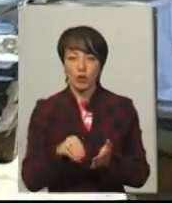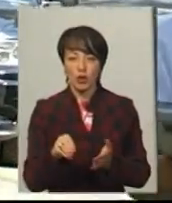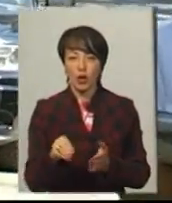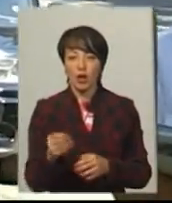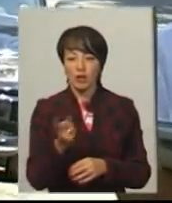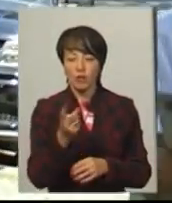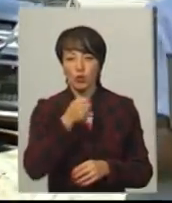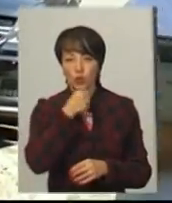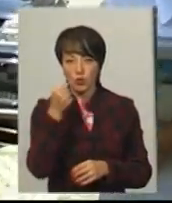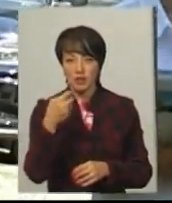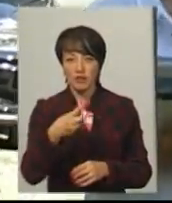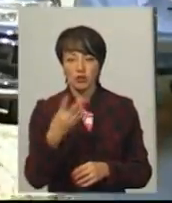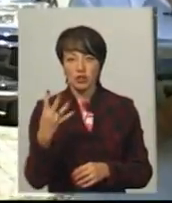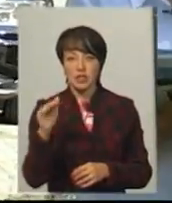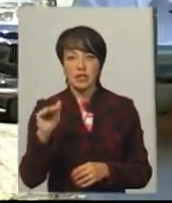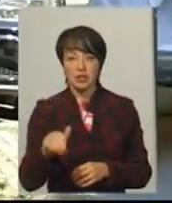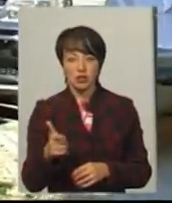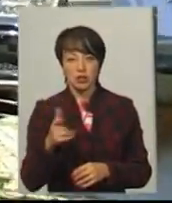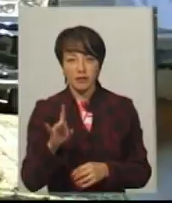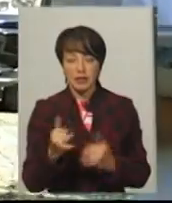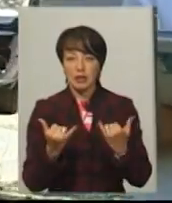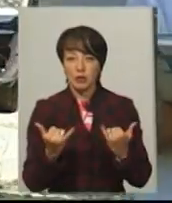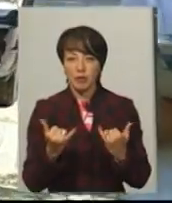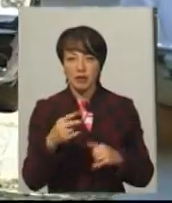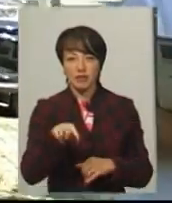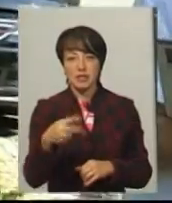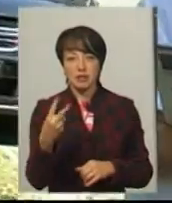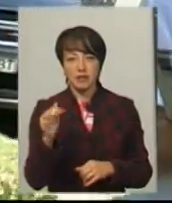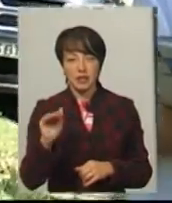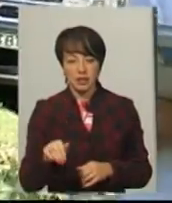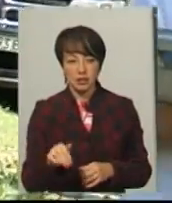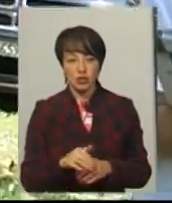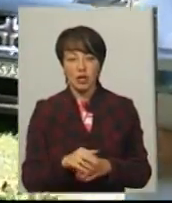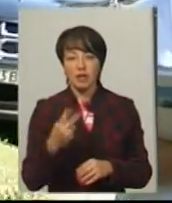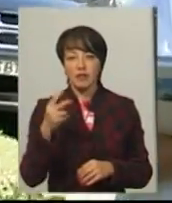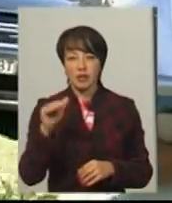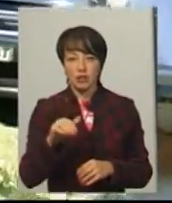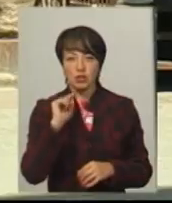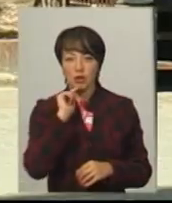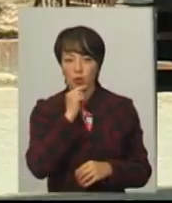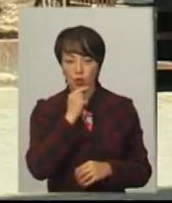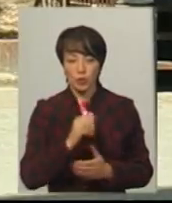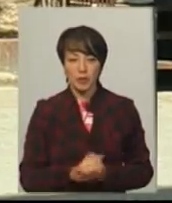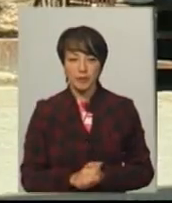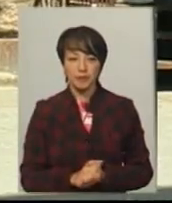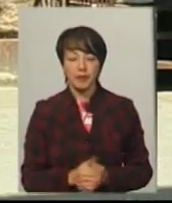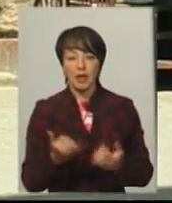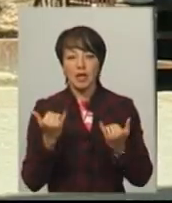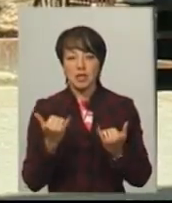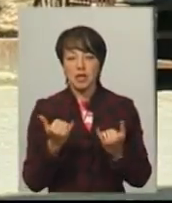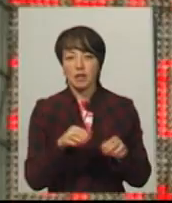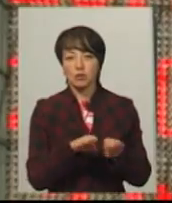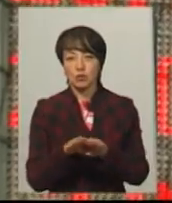для 2 дорослих за 24 тисячі. Тепер 22 тисячі. 2 тисячі – економія. Зараз курс в